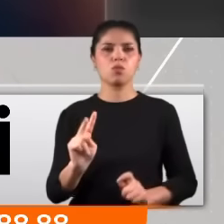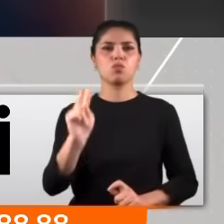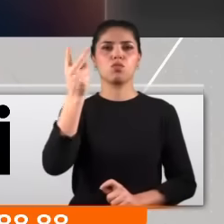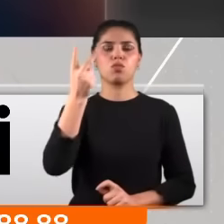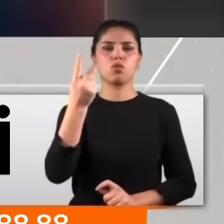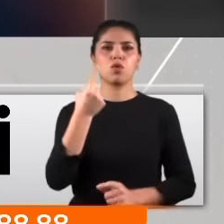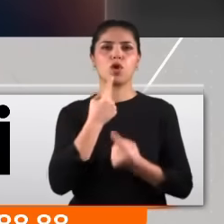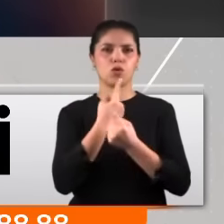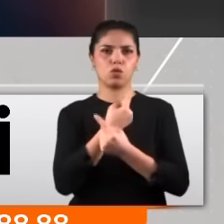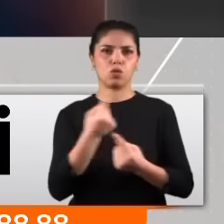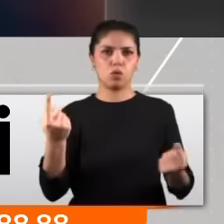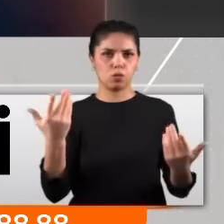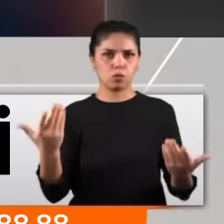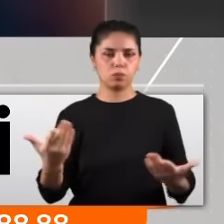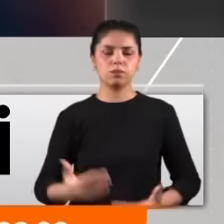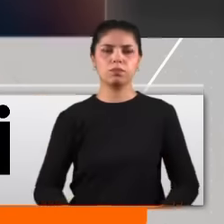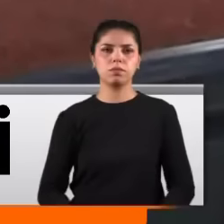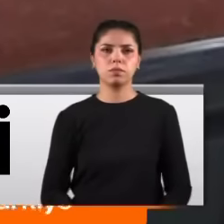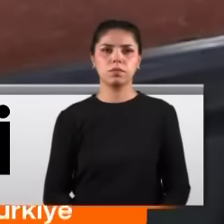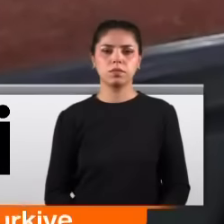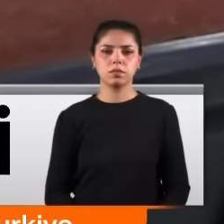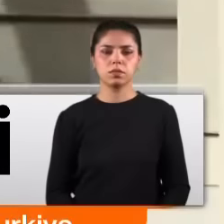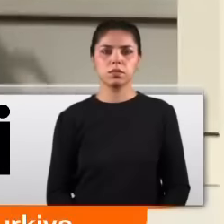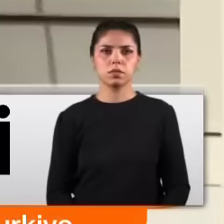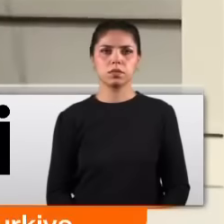müjdesini buradan vermek istiyorum.